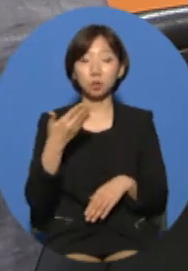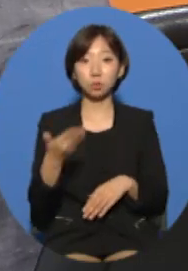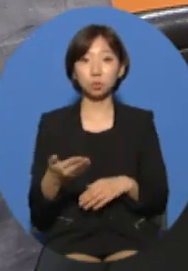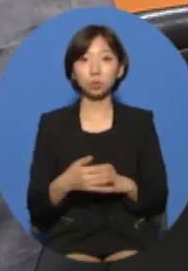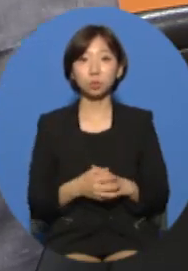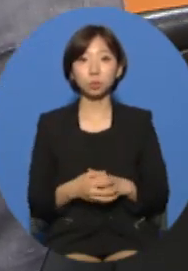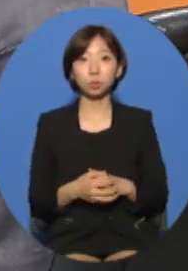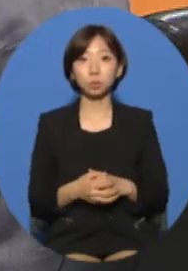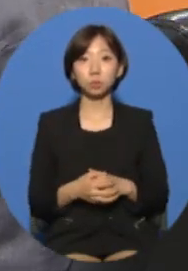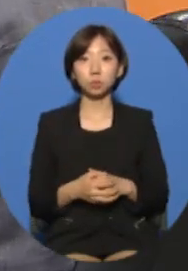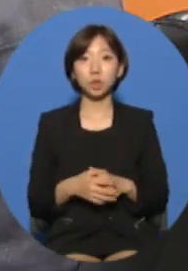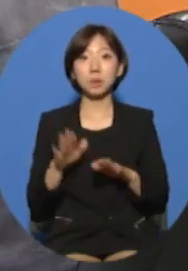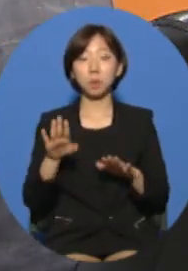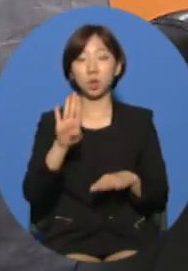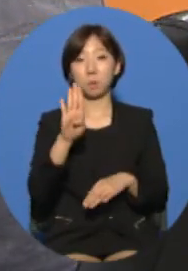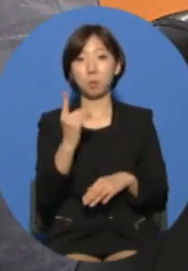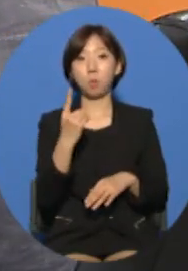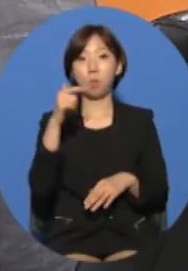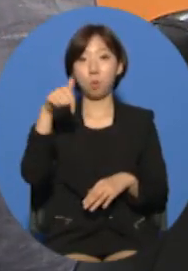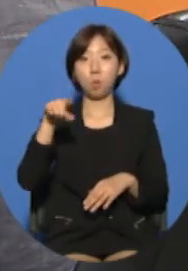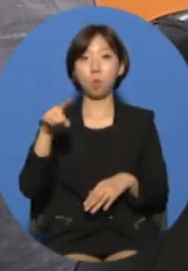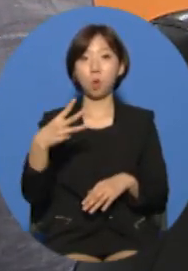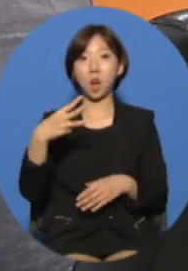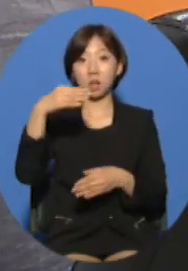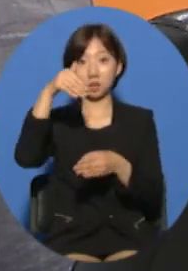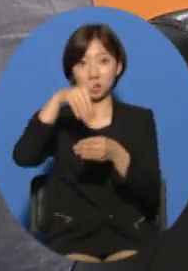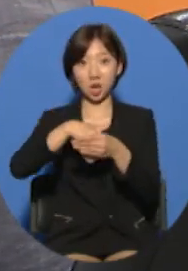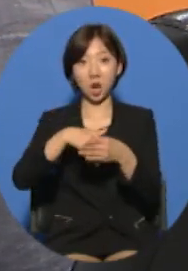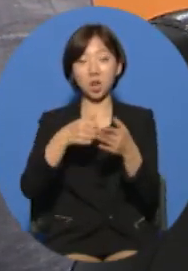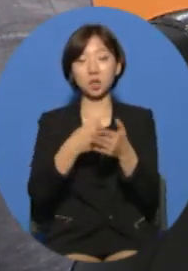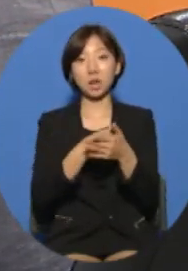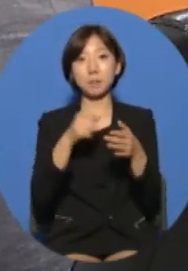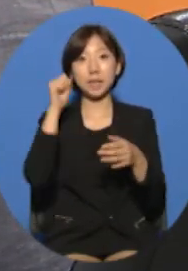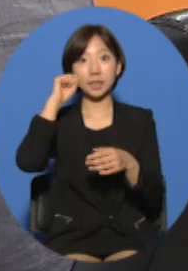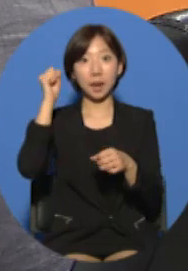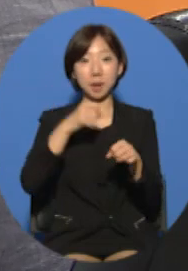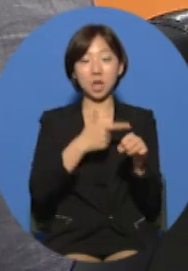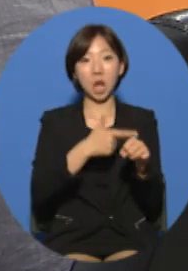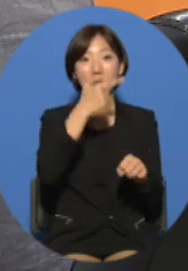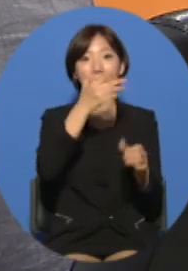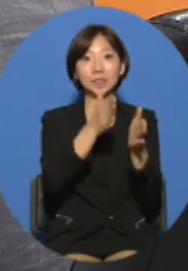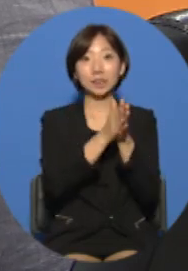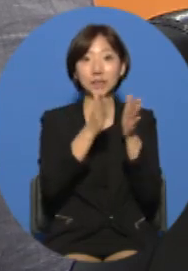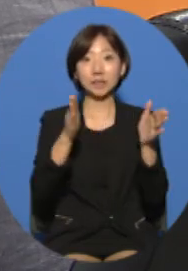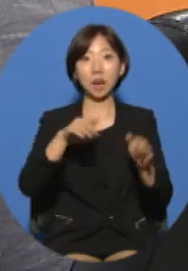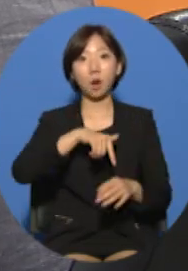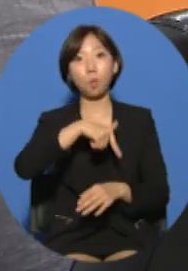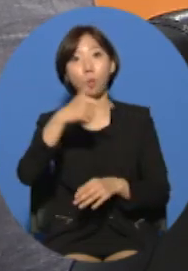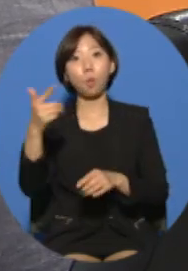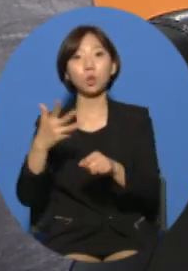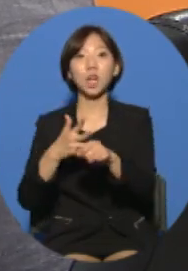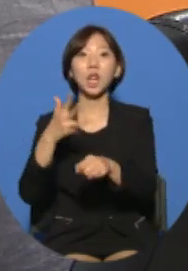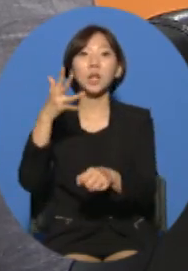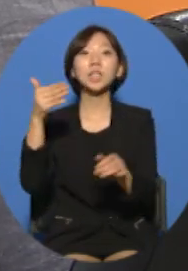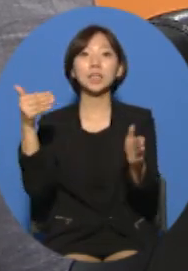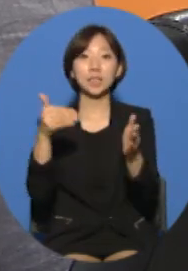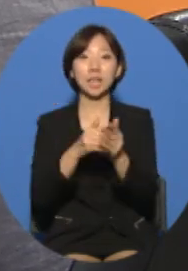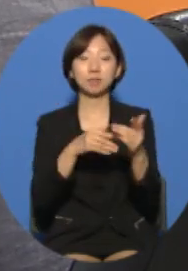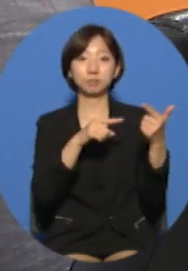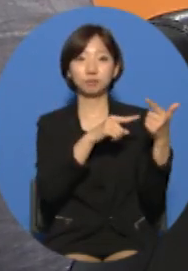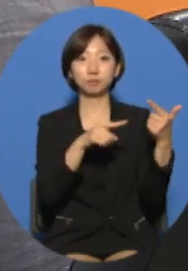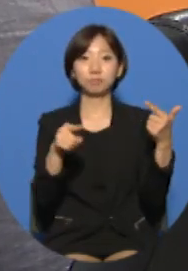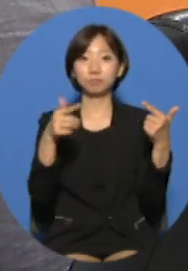이제 보궐선거이기 때문에 그렇습니다. 6시에 시작, 지금 시작을 했고요. 오후 8시까지 투표가 네. 가능하죠? 예, 예.